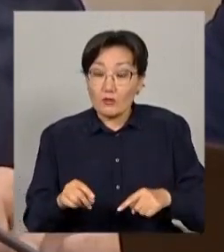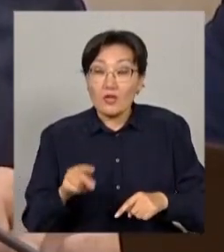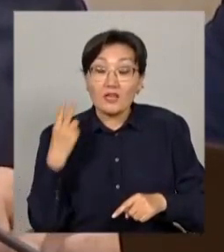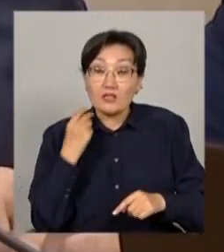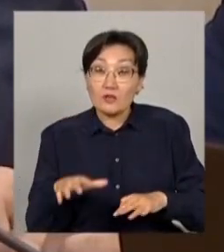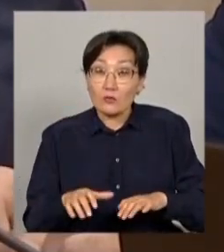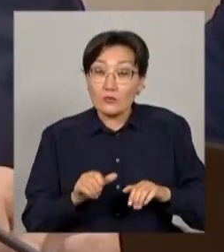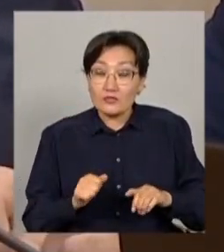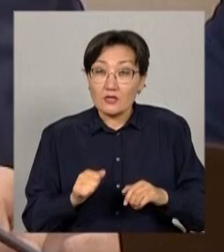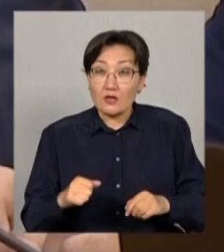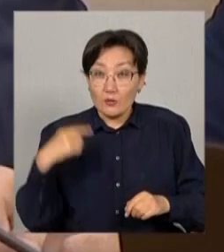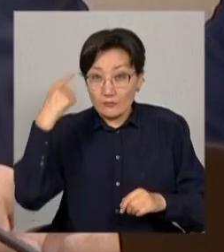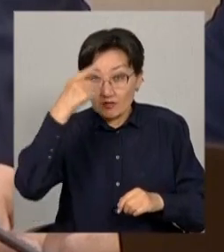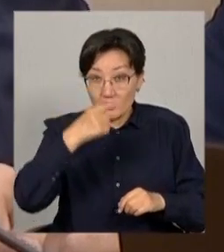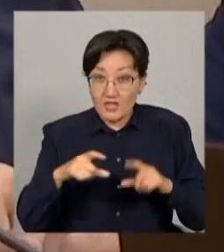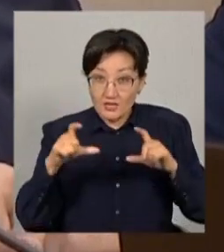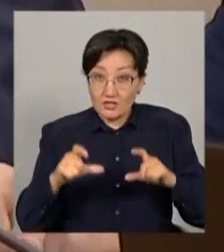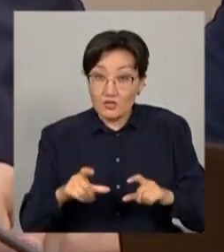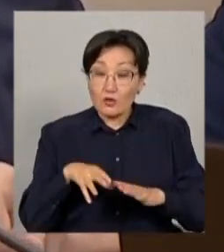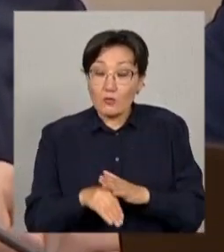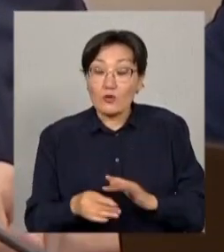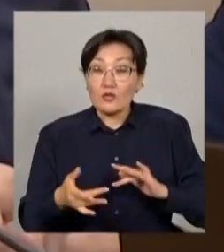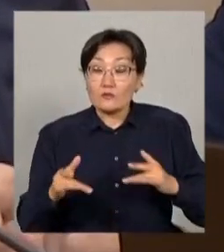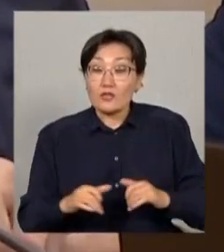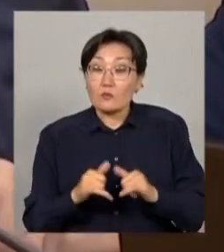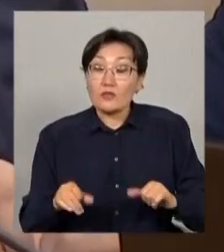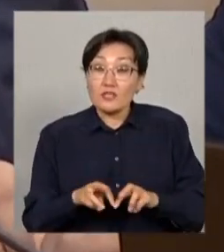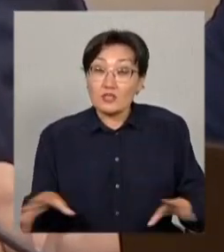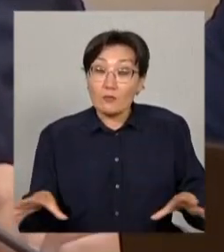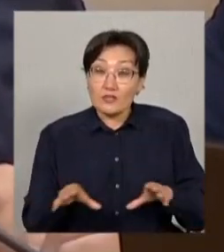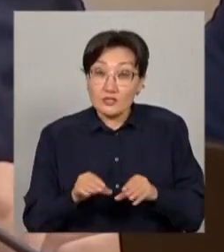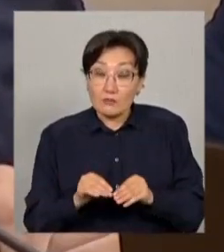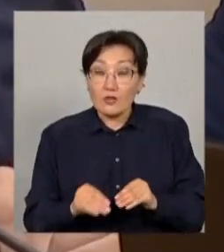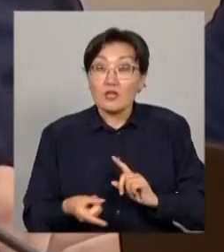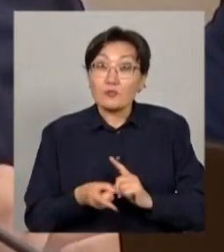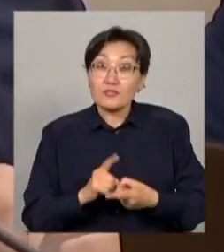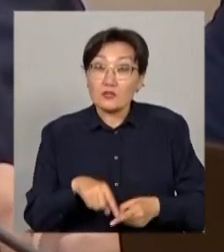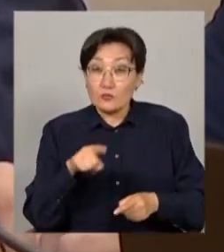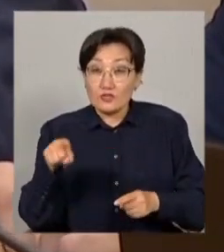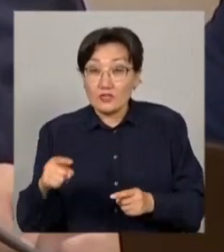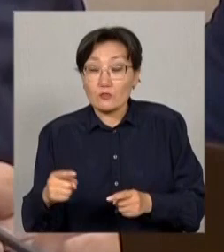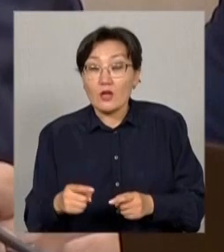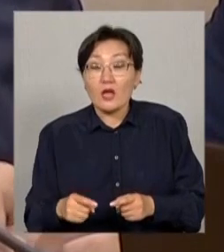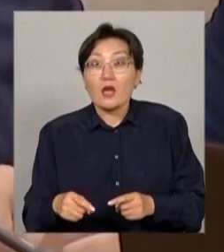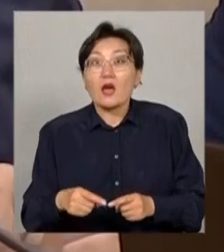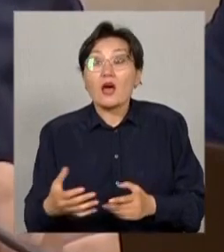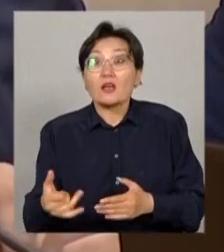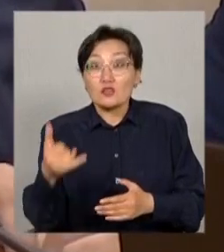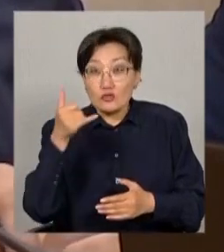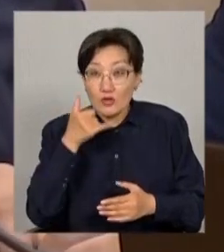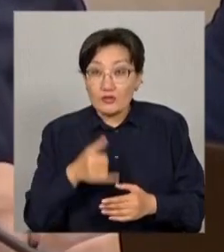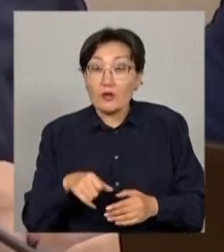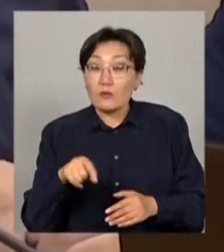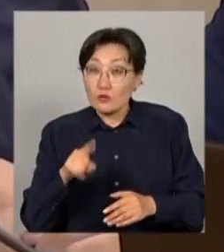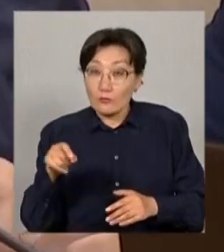кезінде биометриялық сәйкестендіру енгізілді. Сондай-ақ цифрлық даму министрлігімен бірлесіп, ауыстырылатын нөмірден түсетін қоңырауды бұғаттау мәселесі